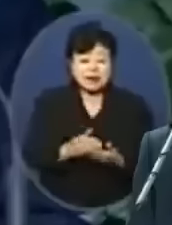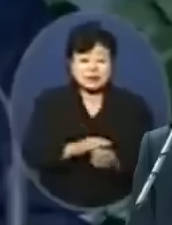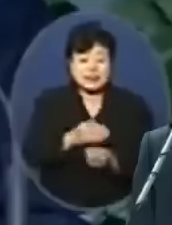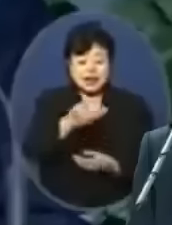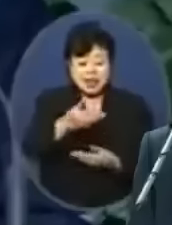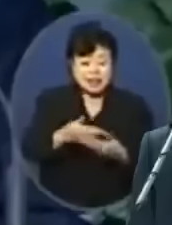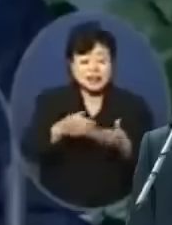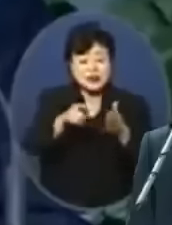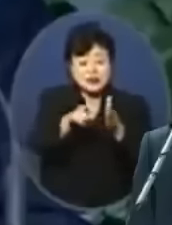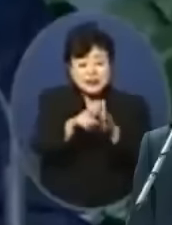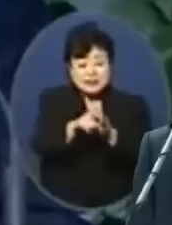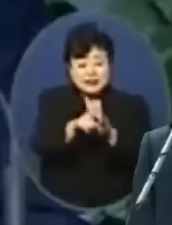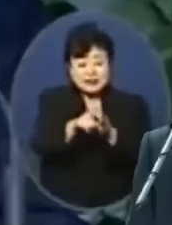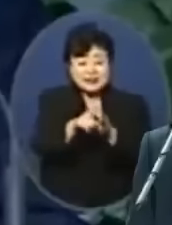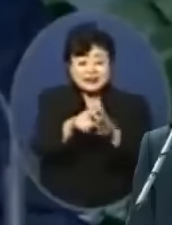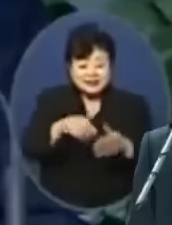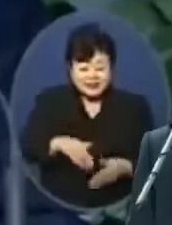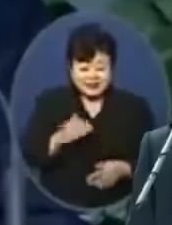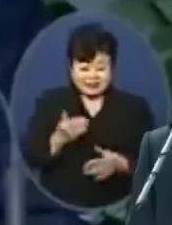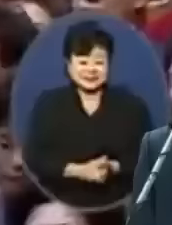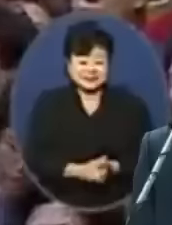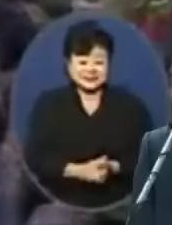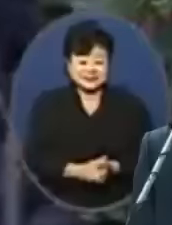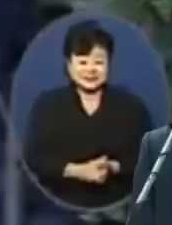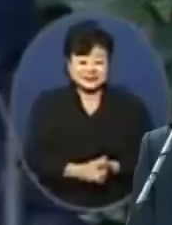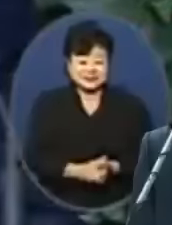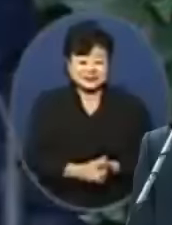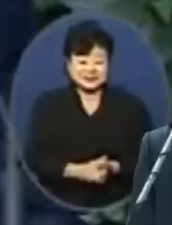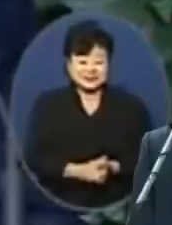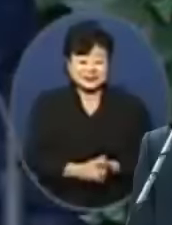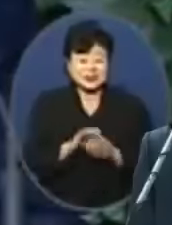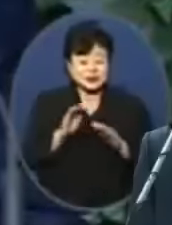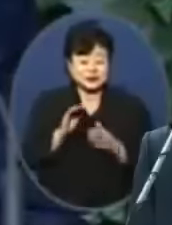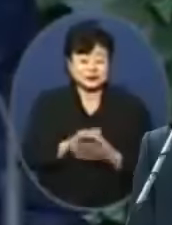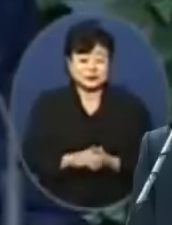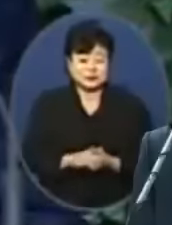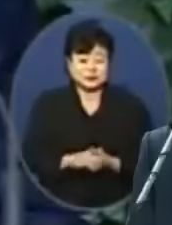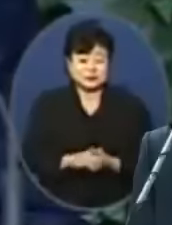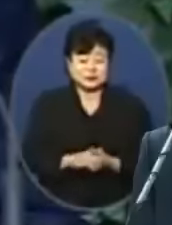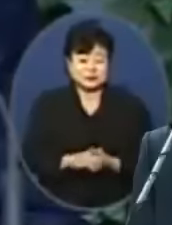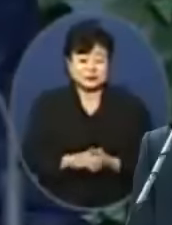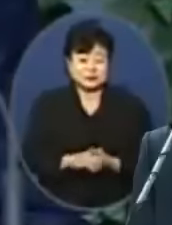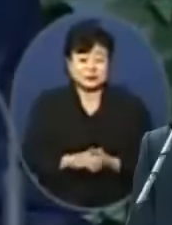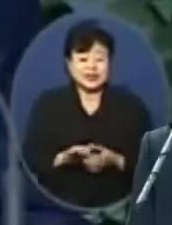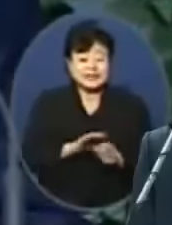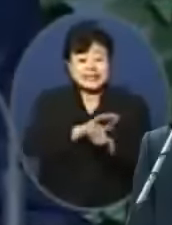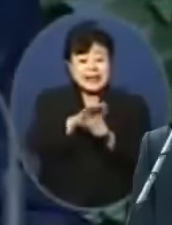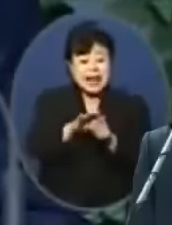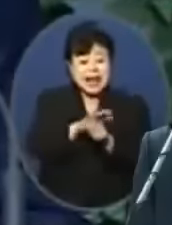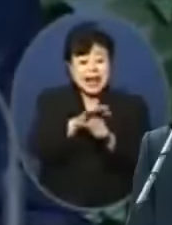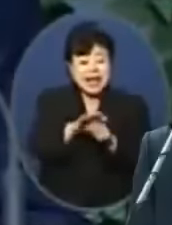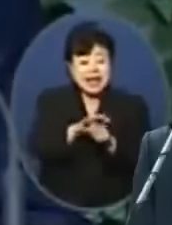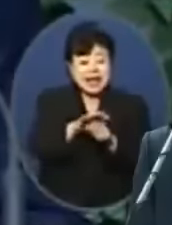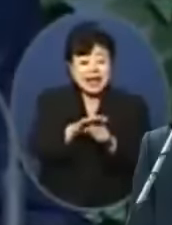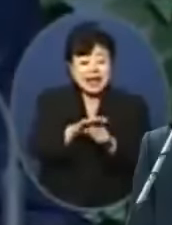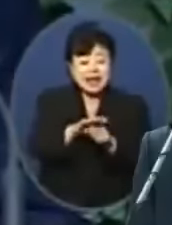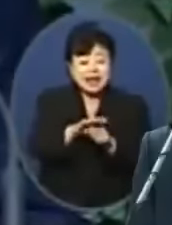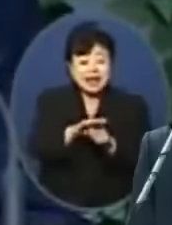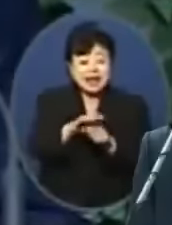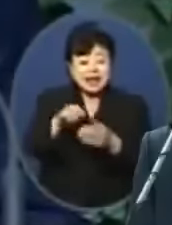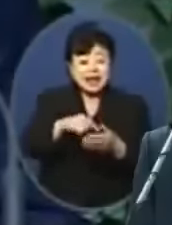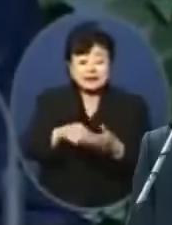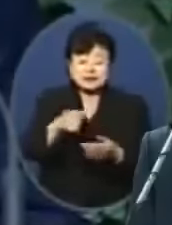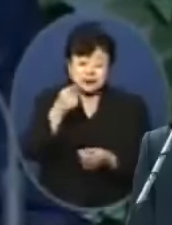하기 위해서 태어난 것입니다. 나는 요 사이에 제일 사랑을